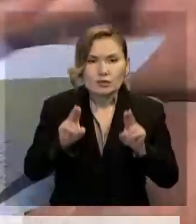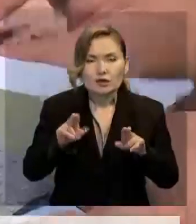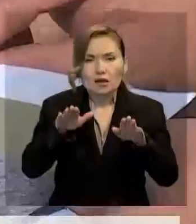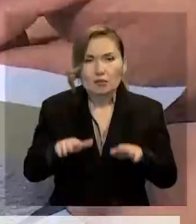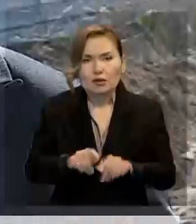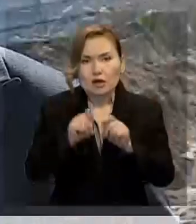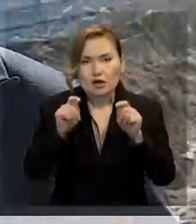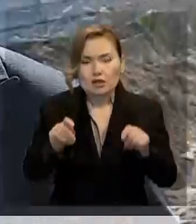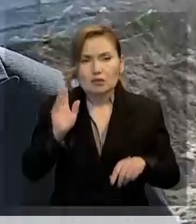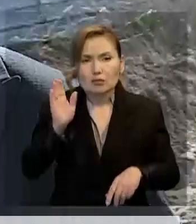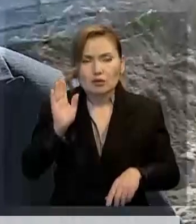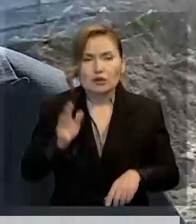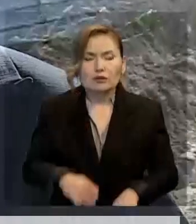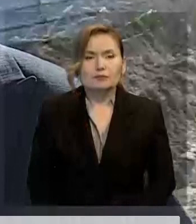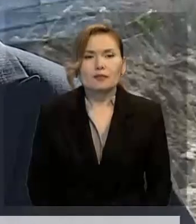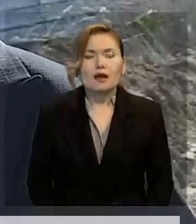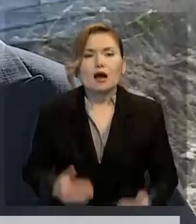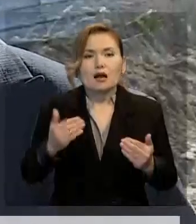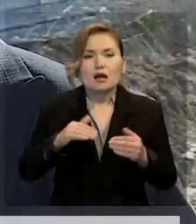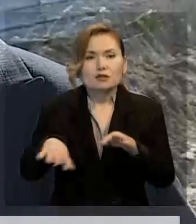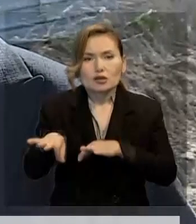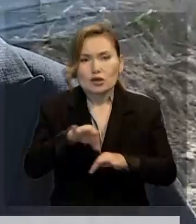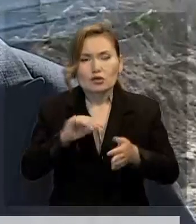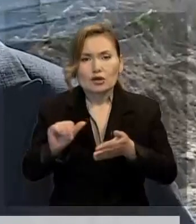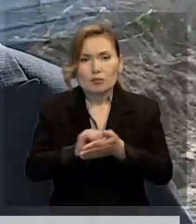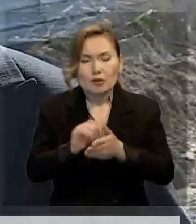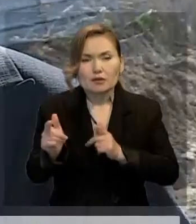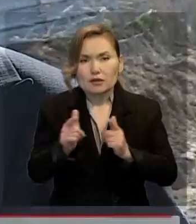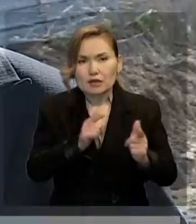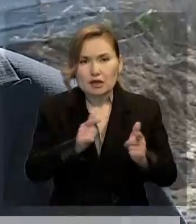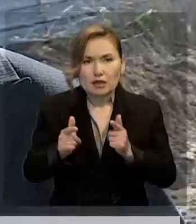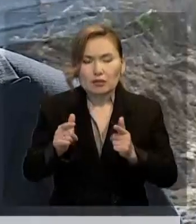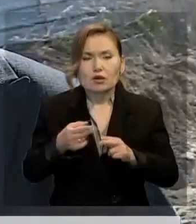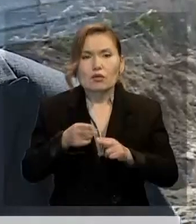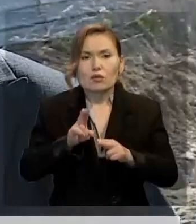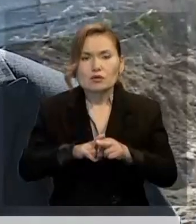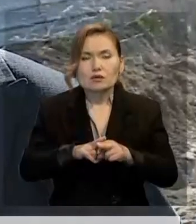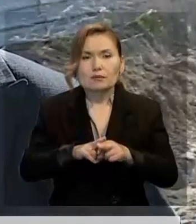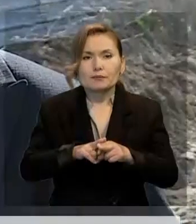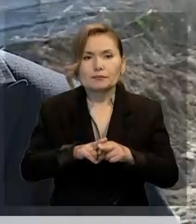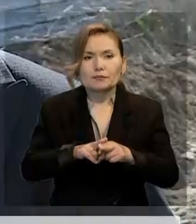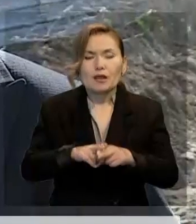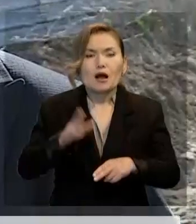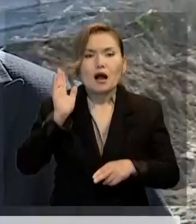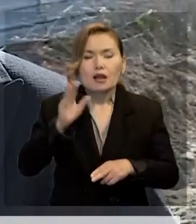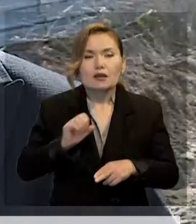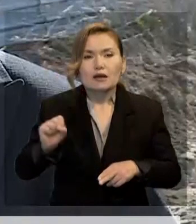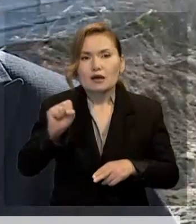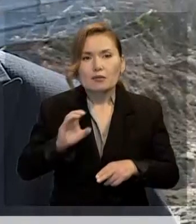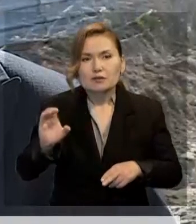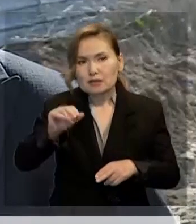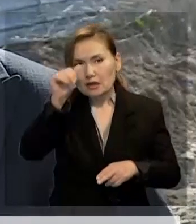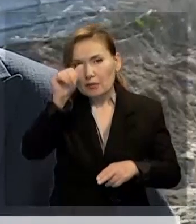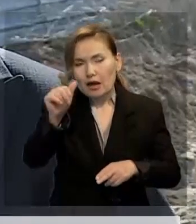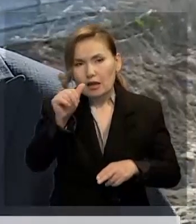кешен тұрғызылады. Қазіргі таңда жобалық сметалық құжаттарымыз дайындалу үстінде. Осы алдағы тамыз 42